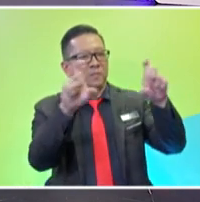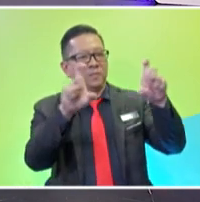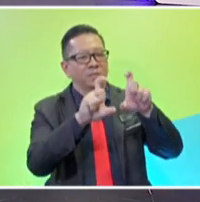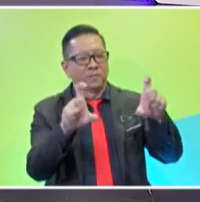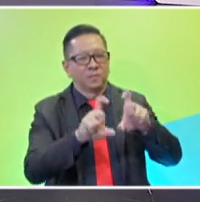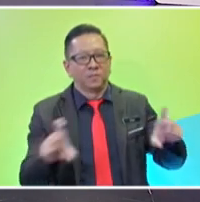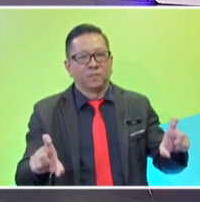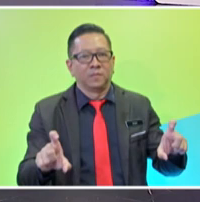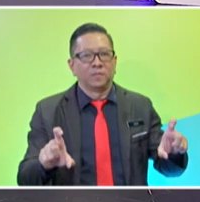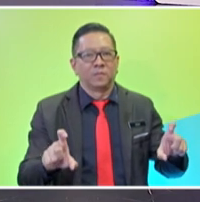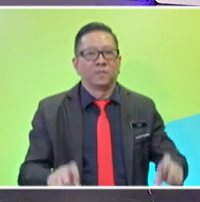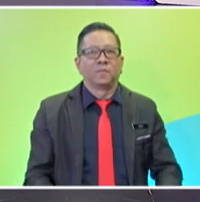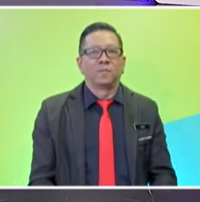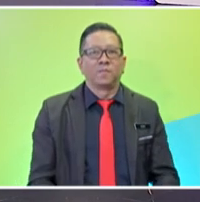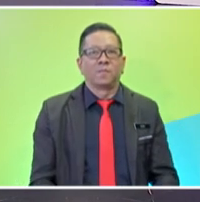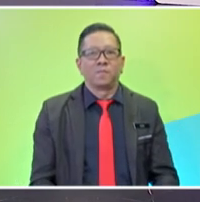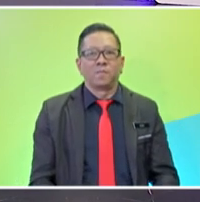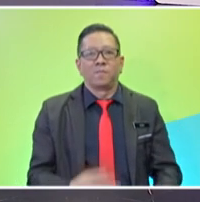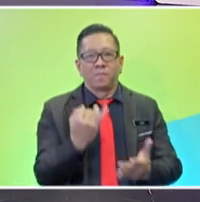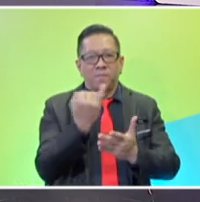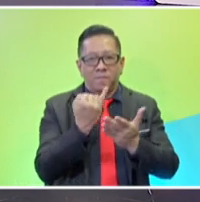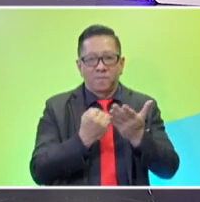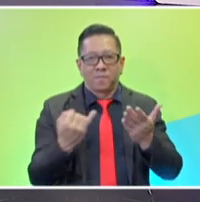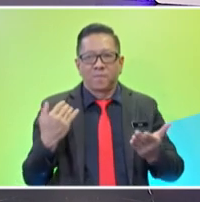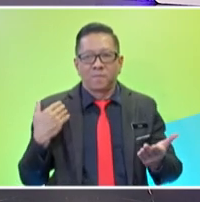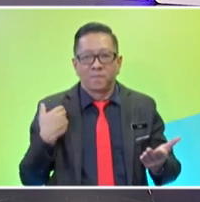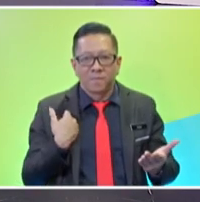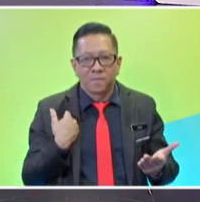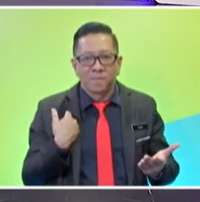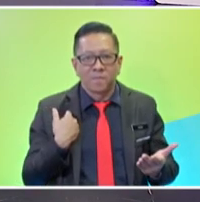apa sekarang gitu tadi ya